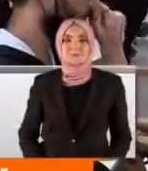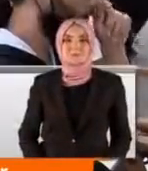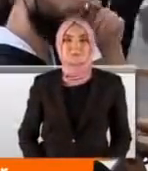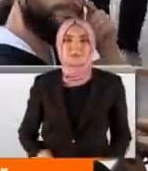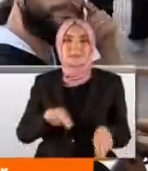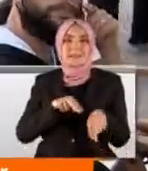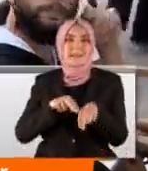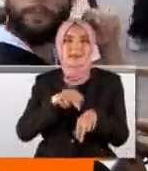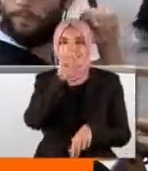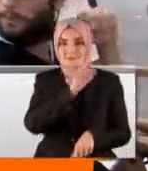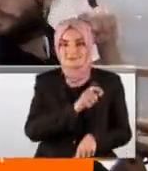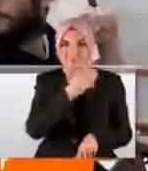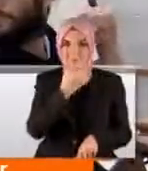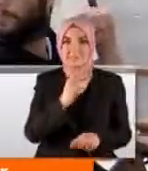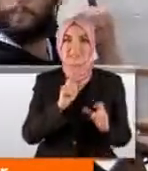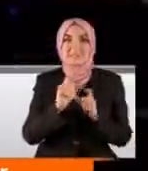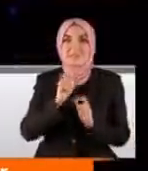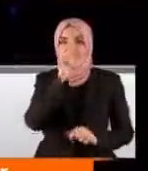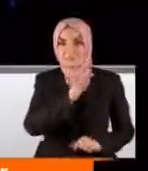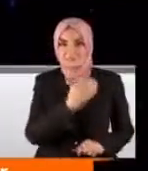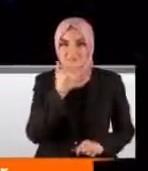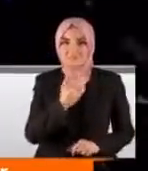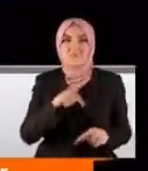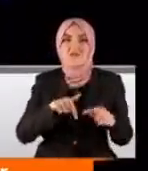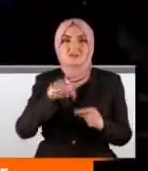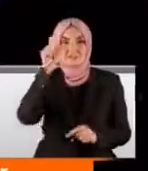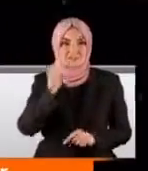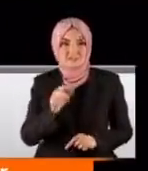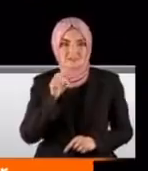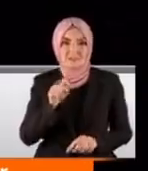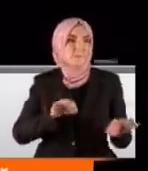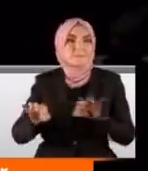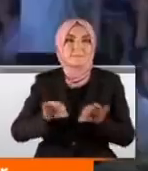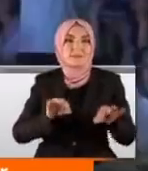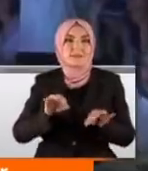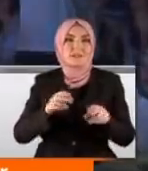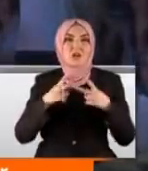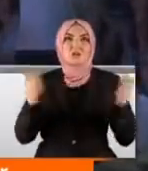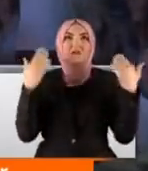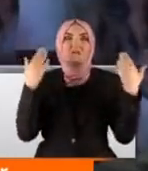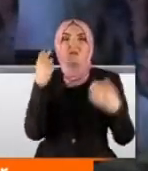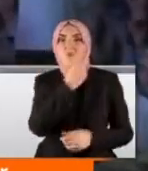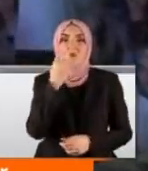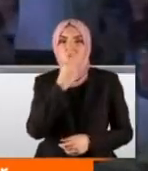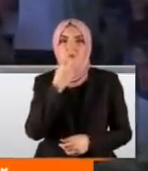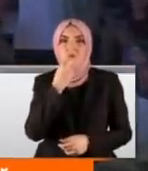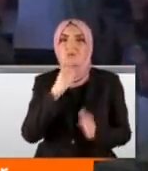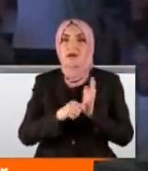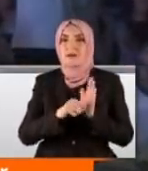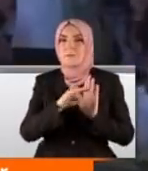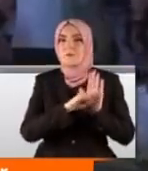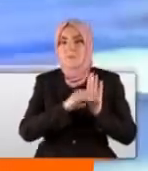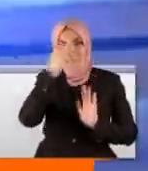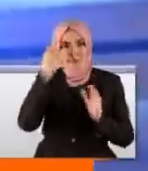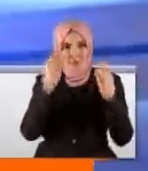Kenan Doğulu, Sibel Can ve Fazıl Say gibi ünlü isimlerin planlanan açık hava konserlerinin takvimi de belli oldu. Biletlerse